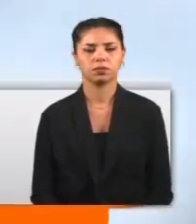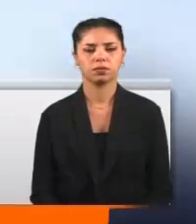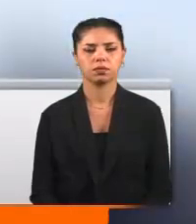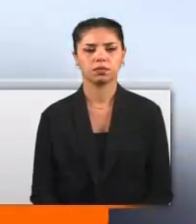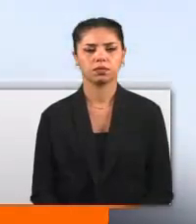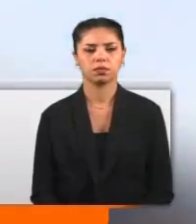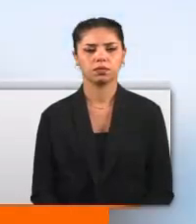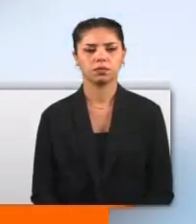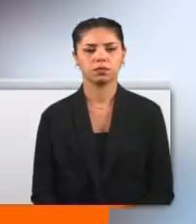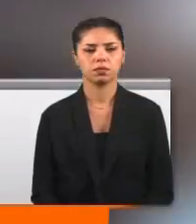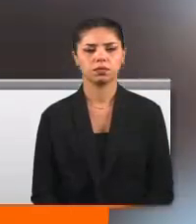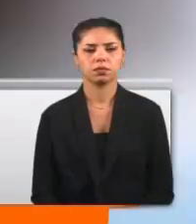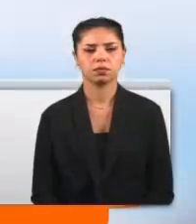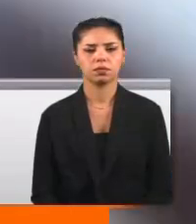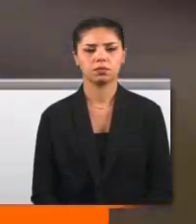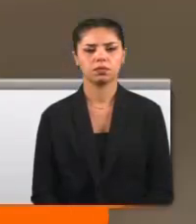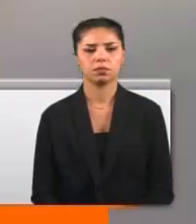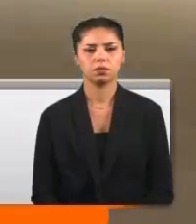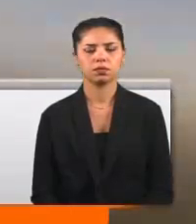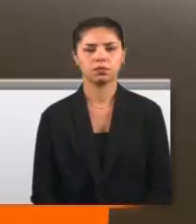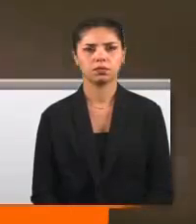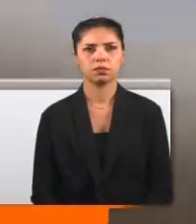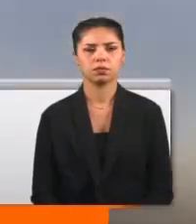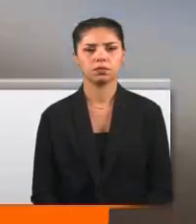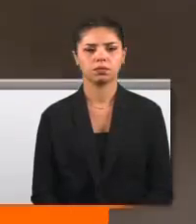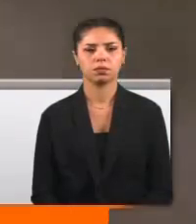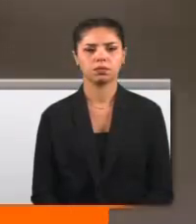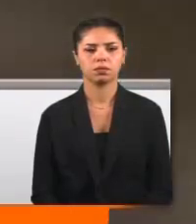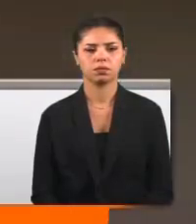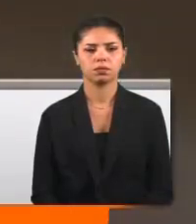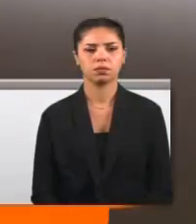ne? Şamanı. He? Bitti.